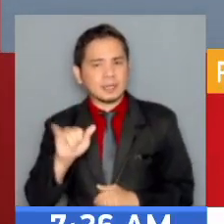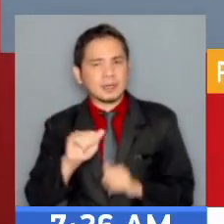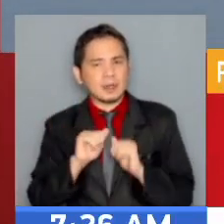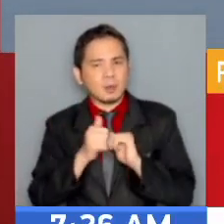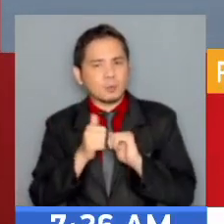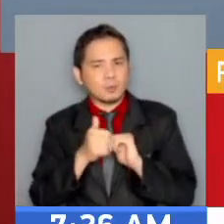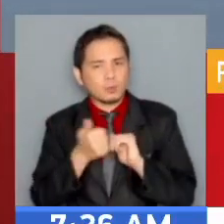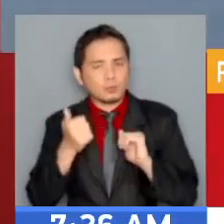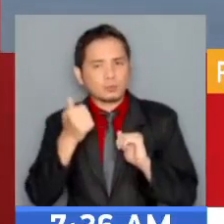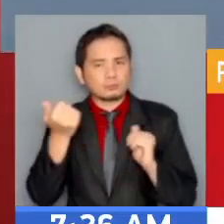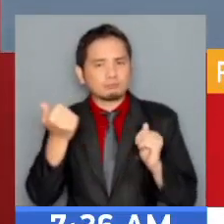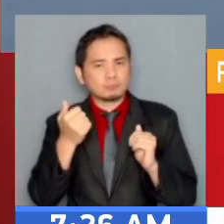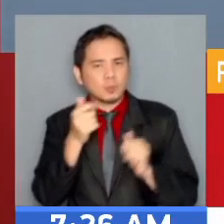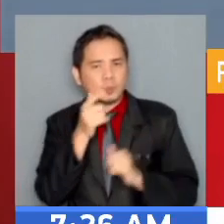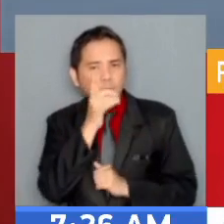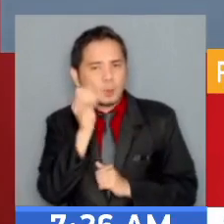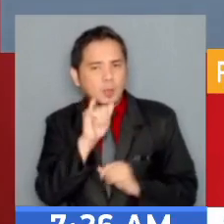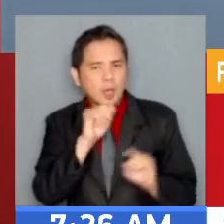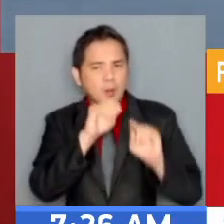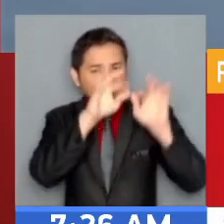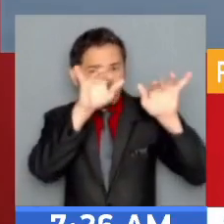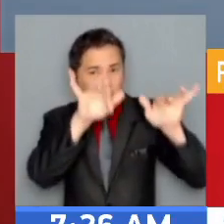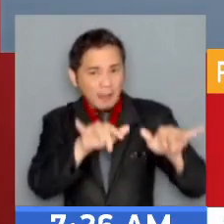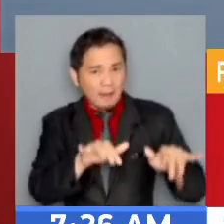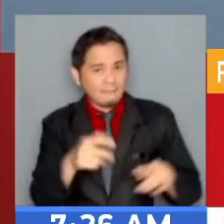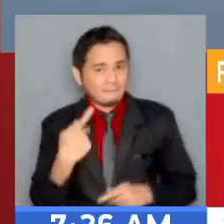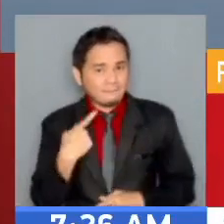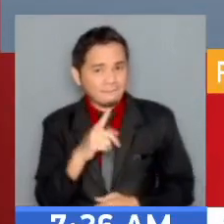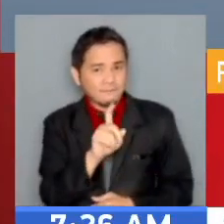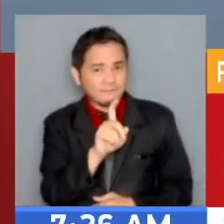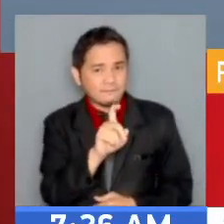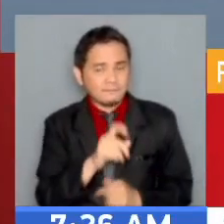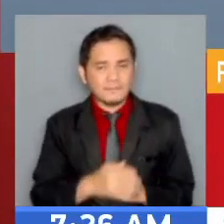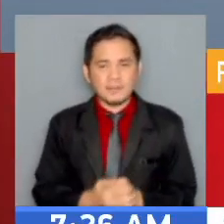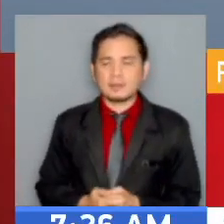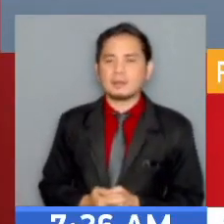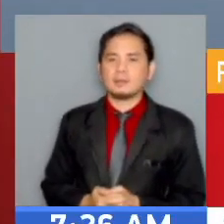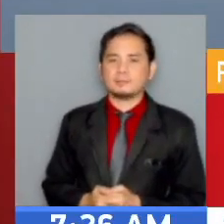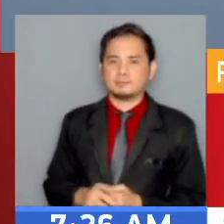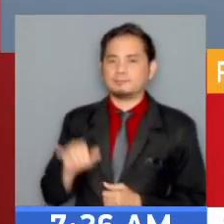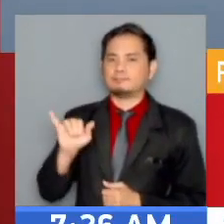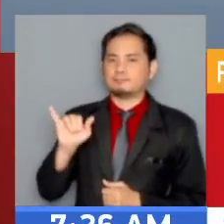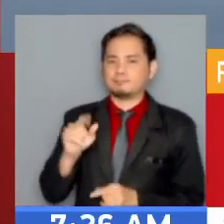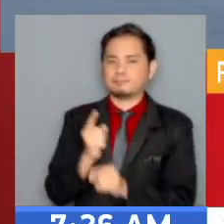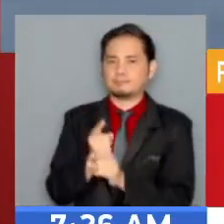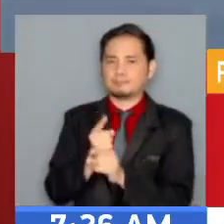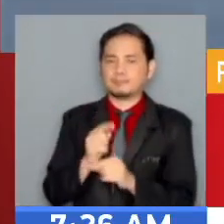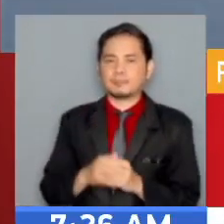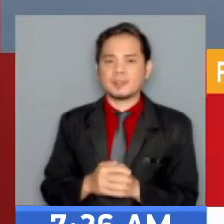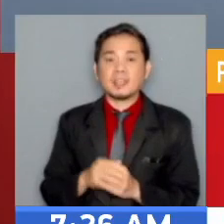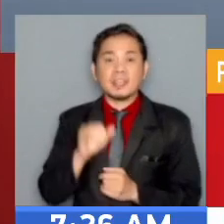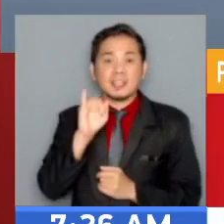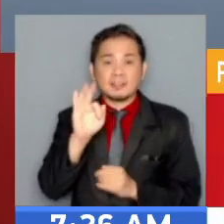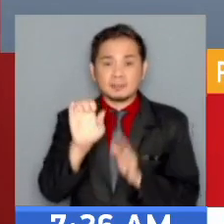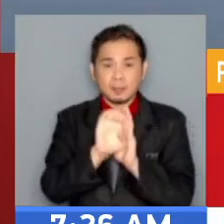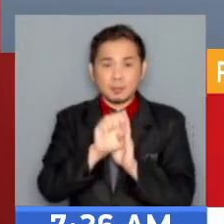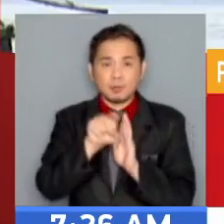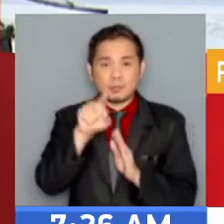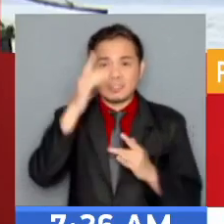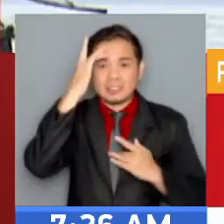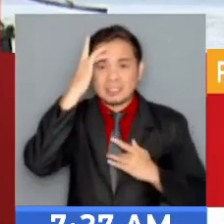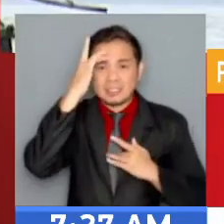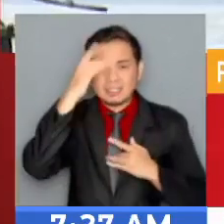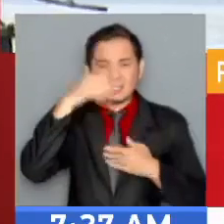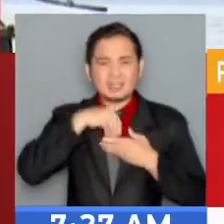Ang nangyayari lang po dito ay yun nga po mga may problema po sa baga, sila po ang naapektuhan.